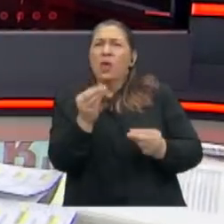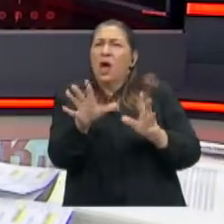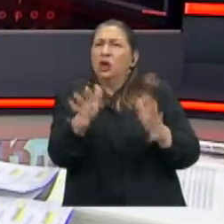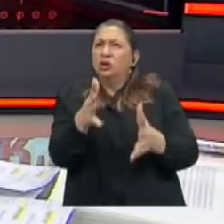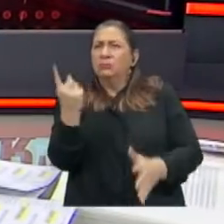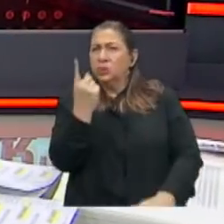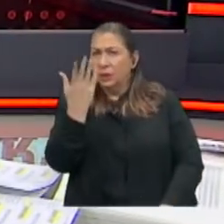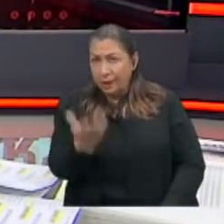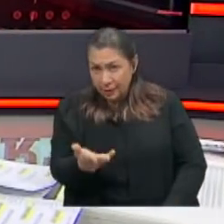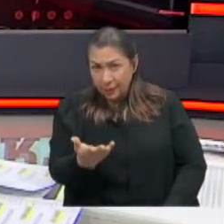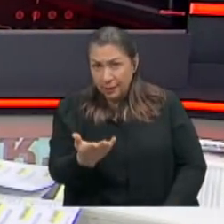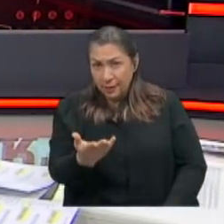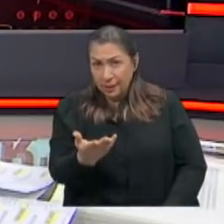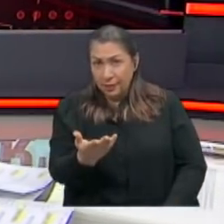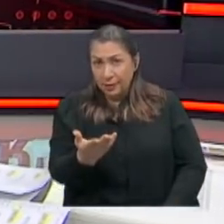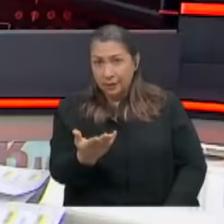bir şey ki,